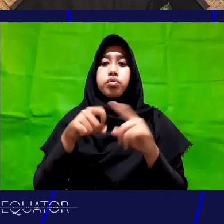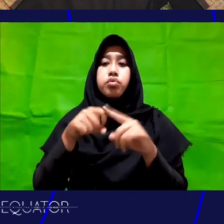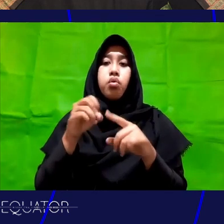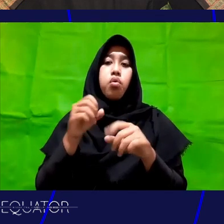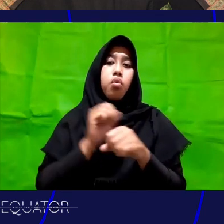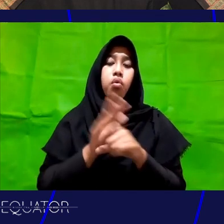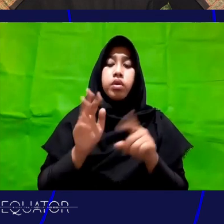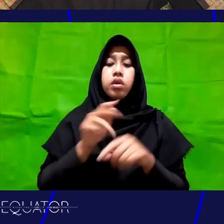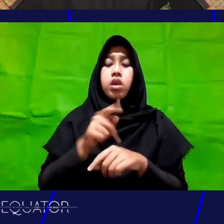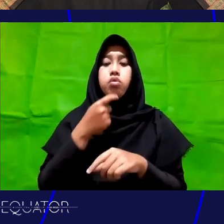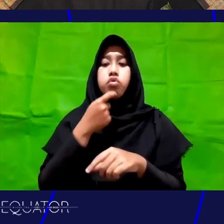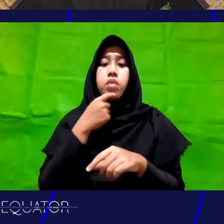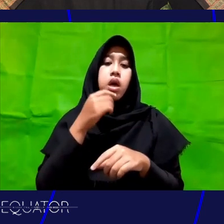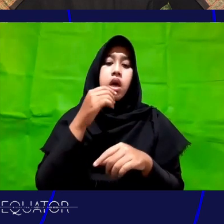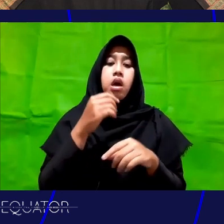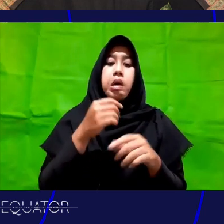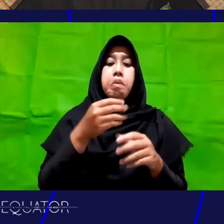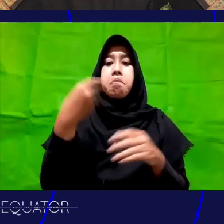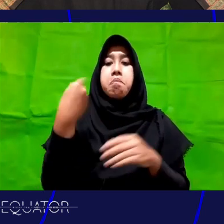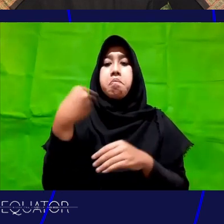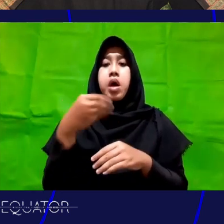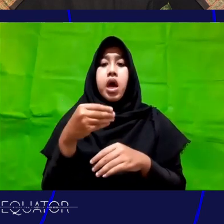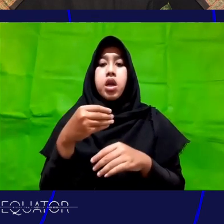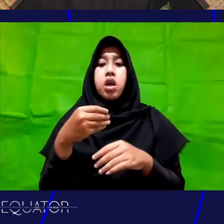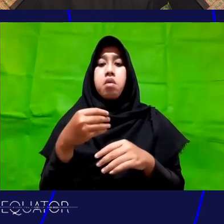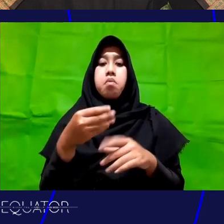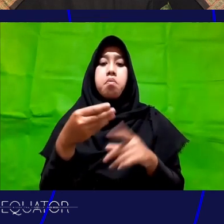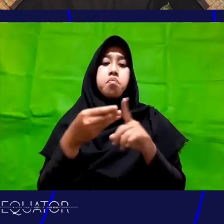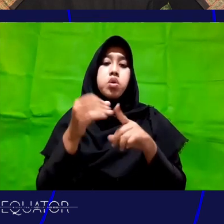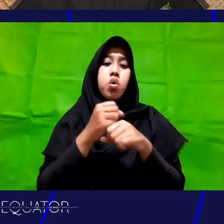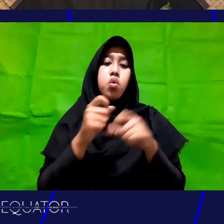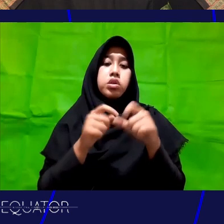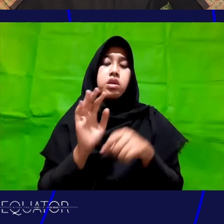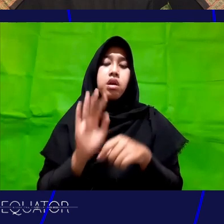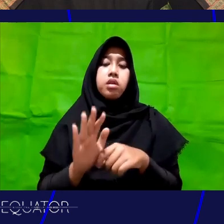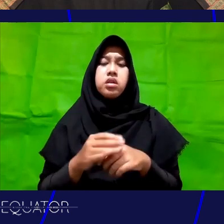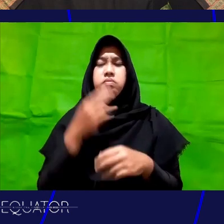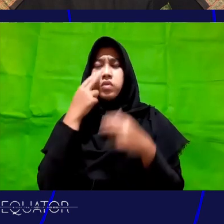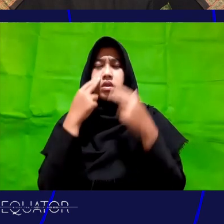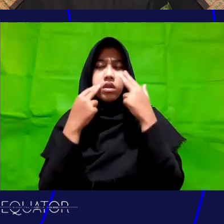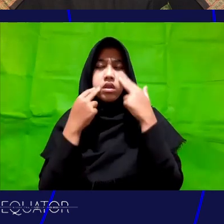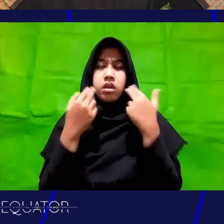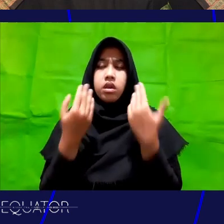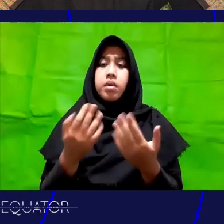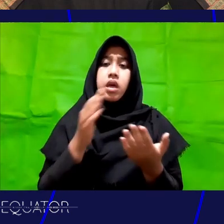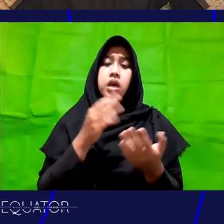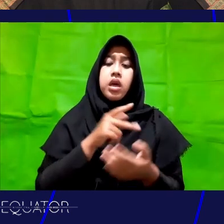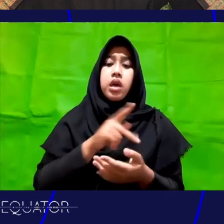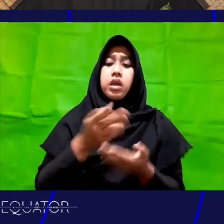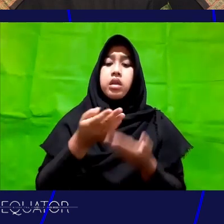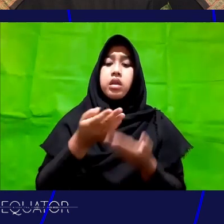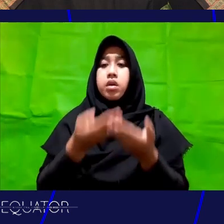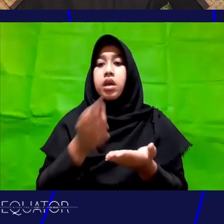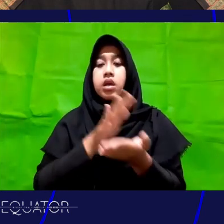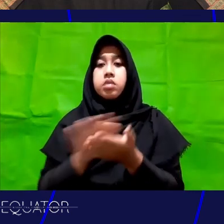gitu. Dan sedihnya gitu, kita dikasih kesempatan